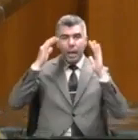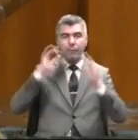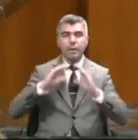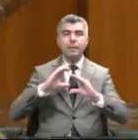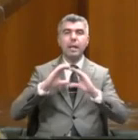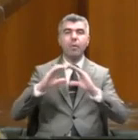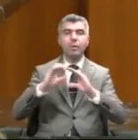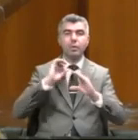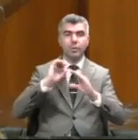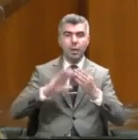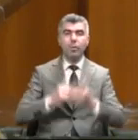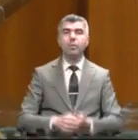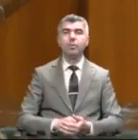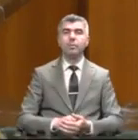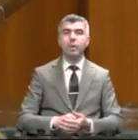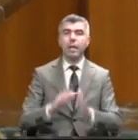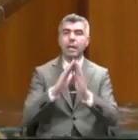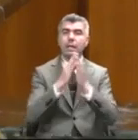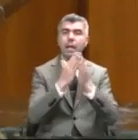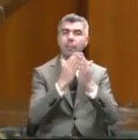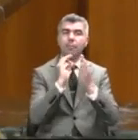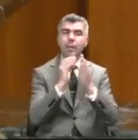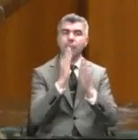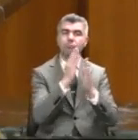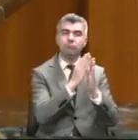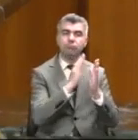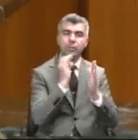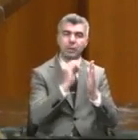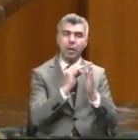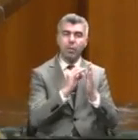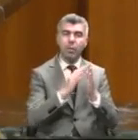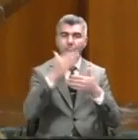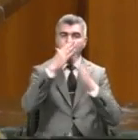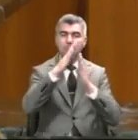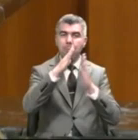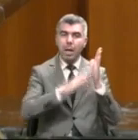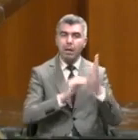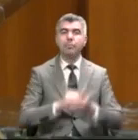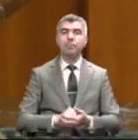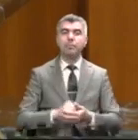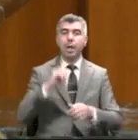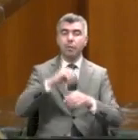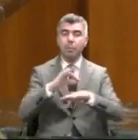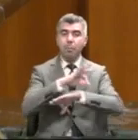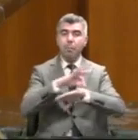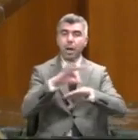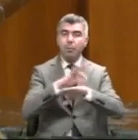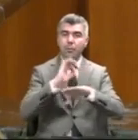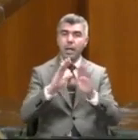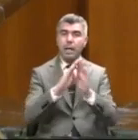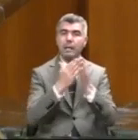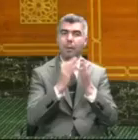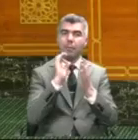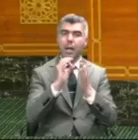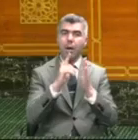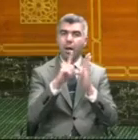ارشيف المغرب المكتبه الوطنيه للمملكه المغربيه المكتب المغربي لحقوق المؤلفين